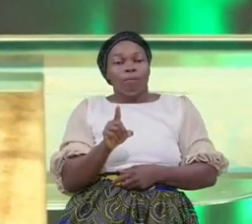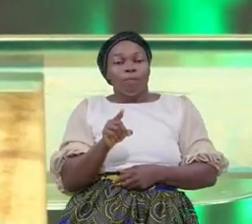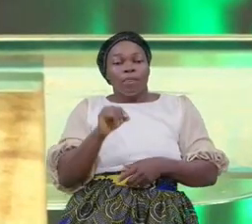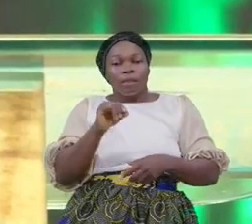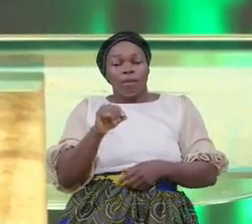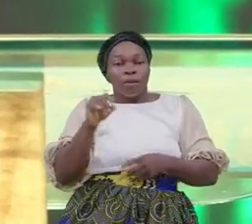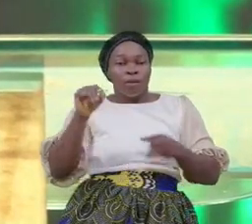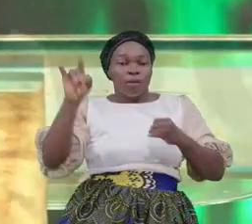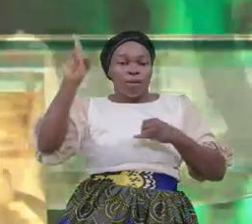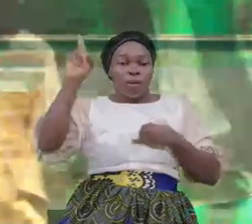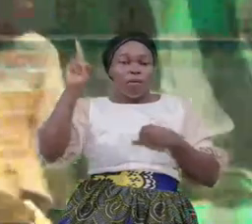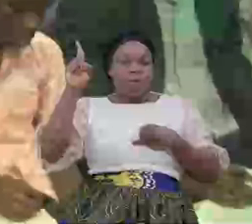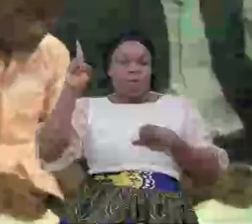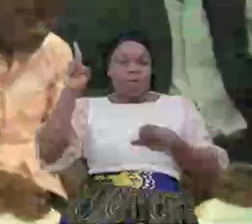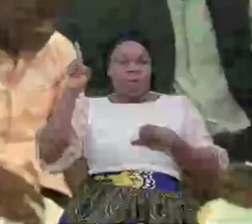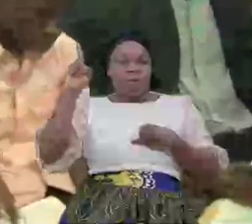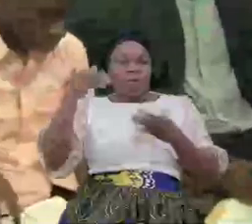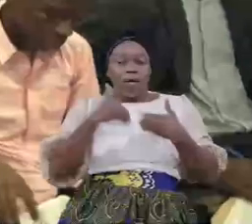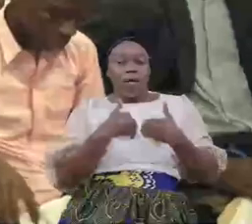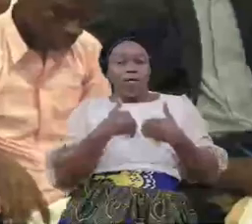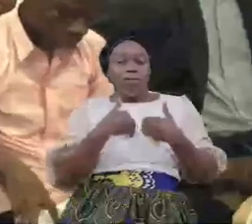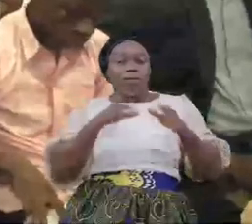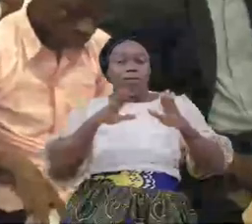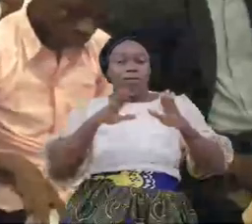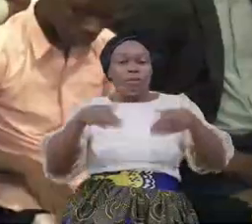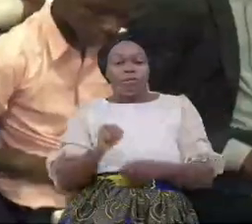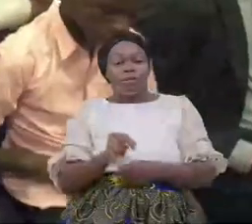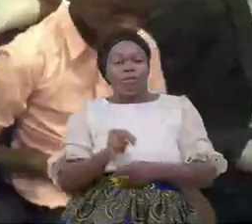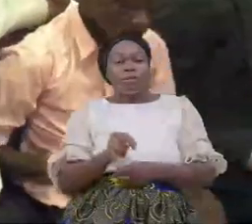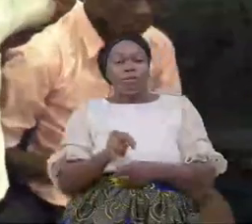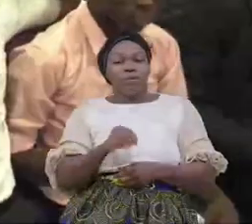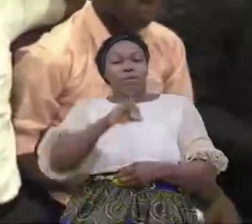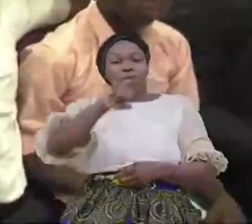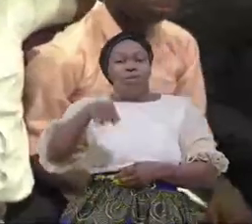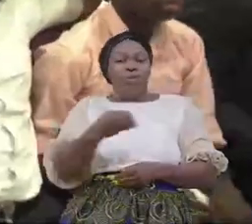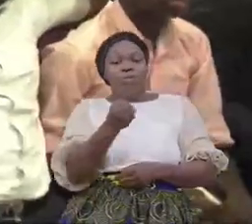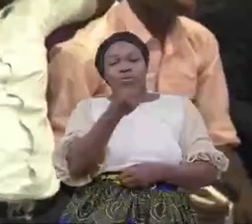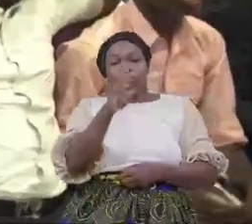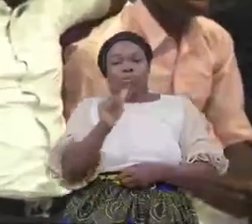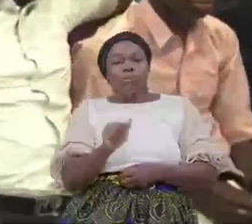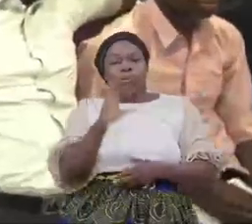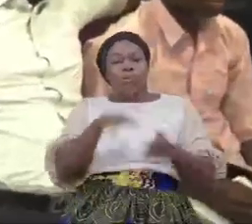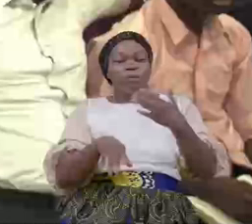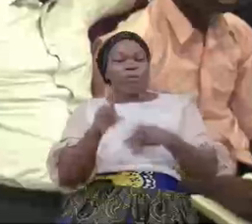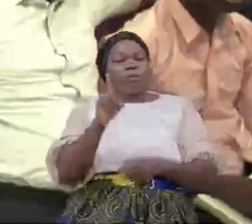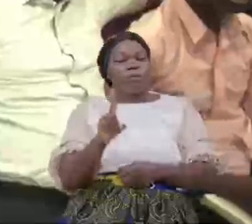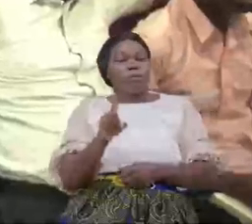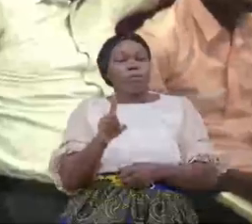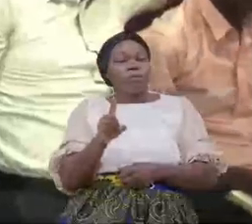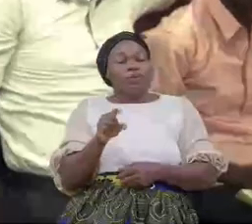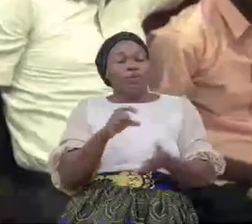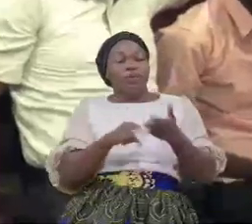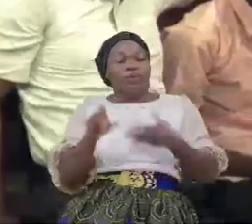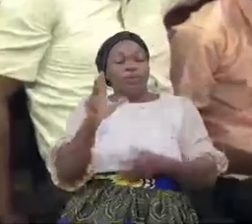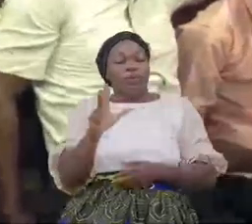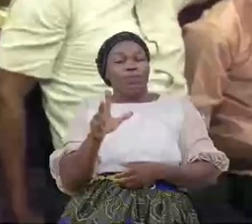livre. Quelqu'un là-bas a reçu. Josué chapitre 1. Josué 1